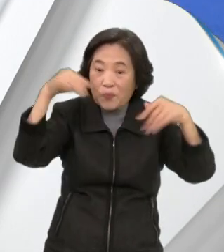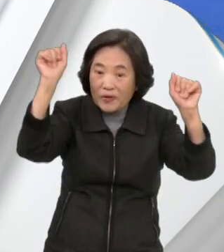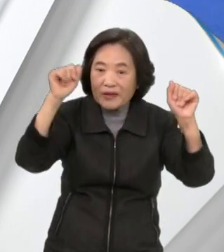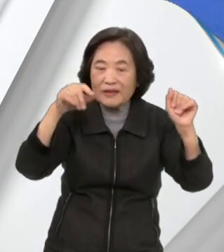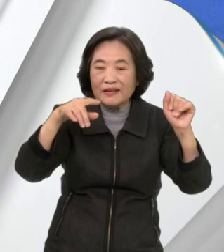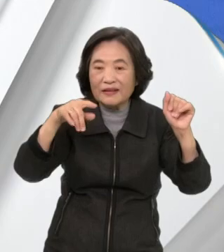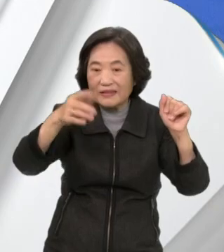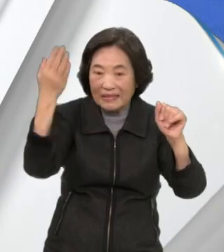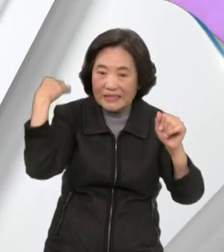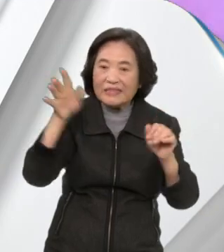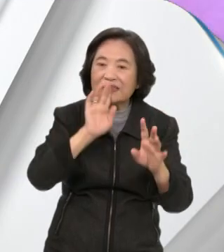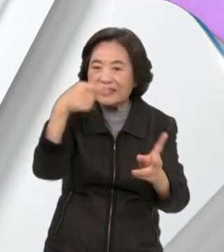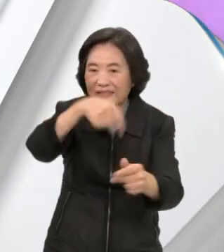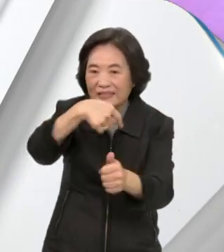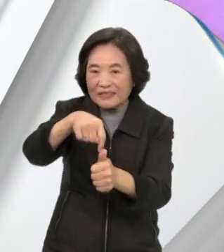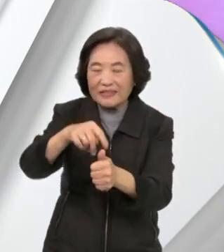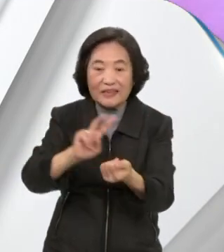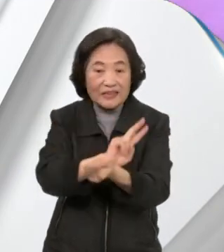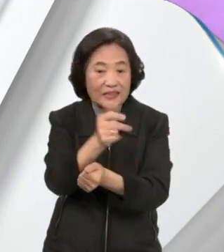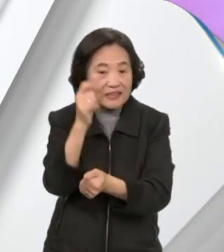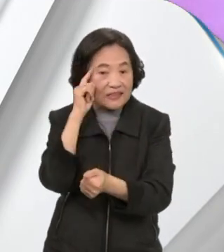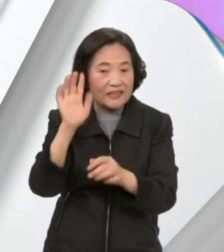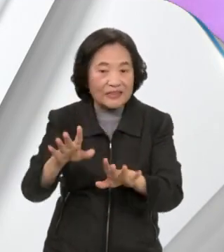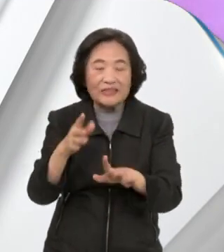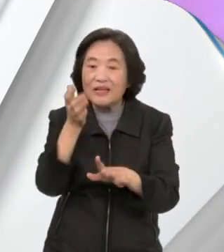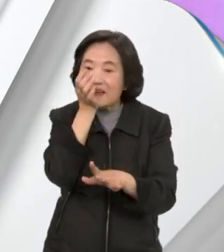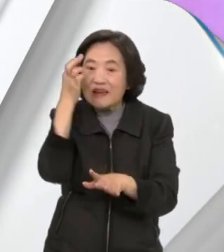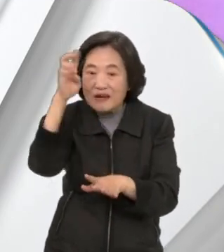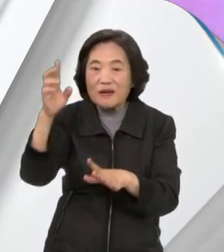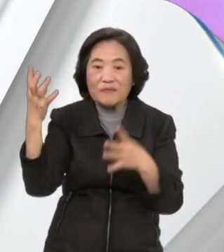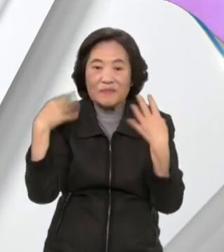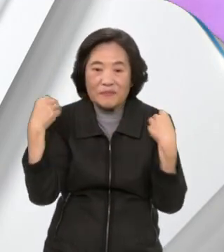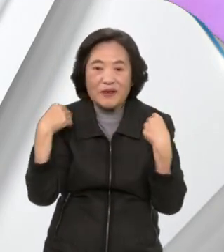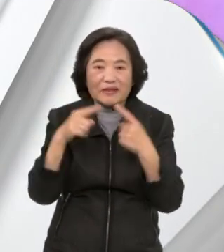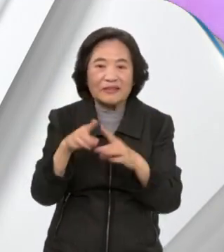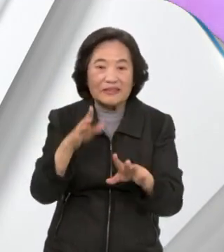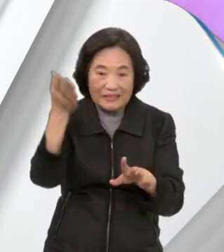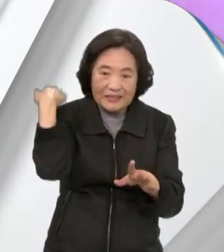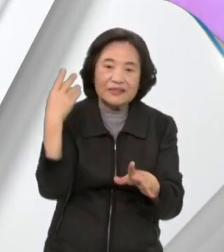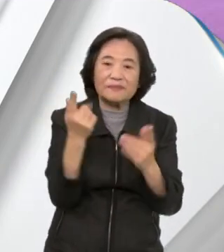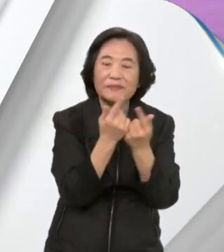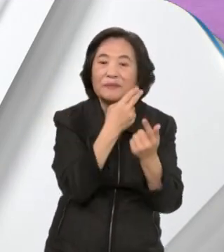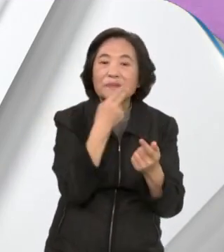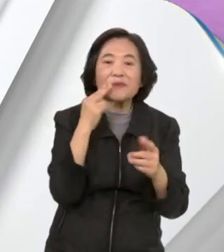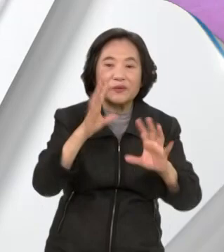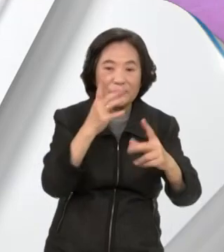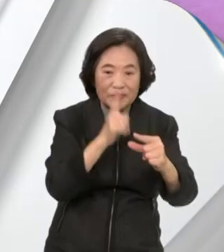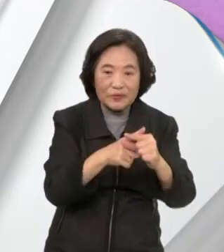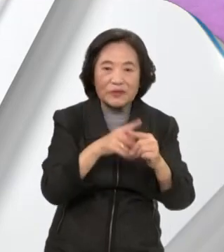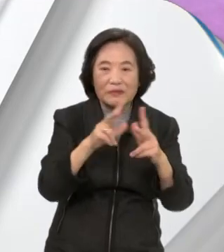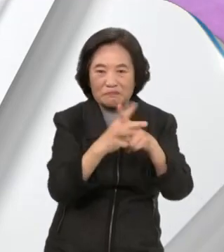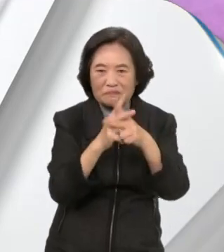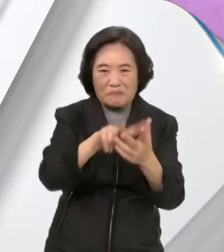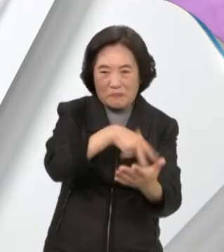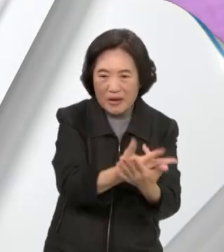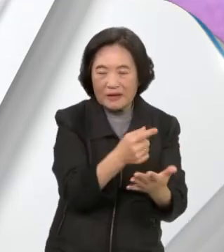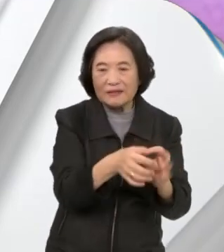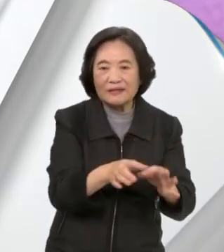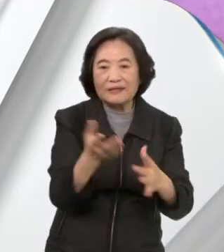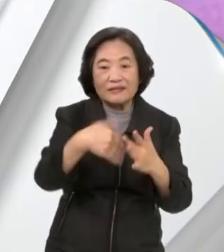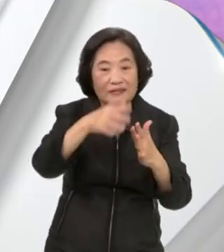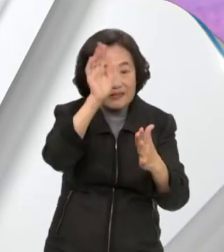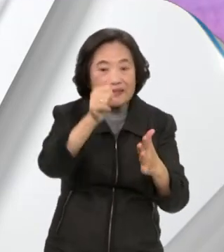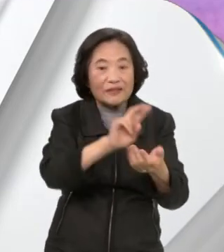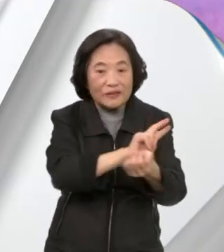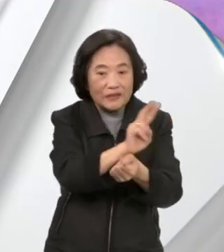再多分数，压制就没了。懂吗？然后去做新教练的林彦杰，目前含头托学士班，进前就会被门怪中那么有教学的先修。然后个教长又